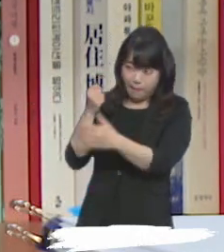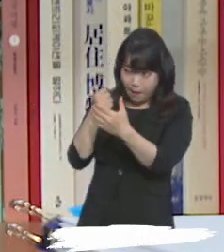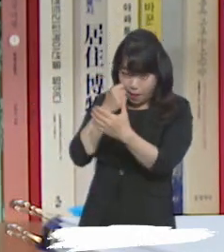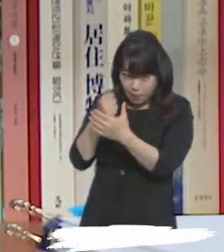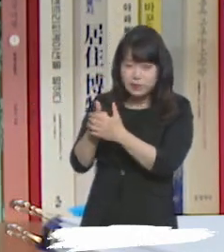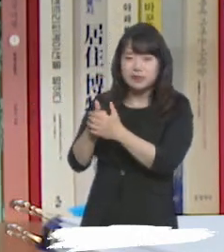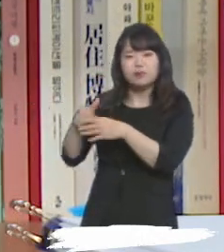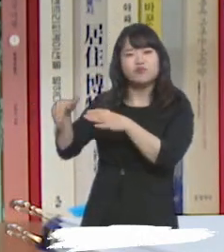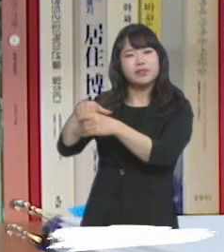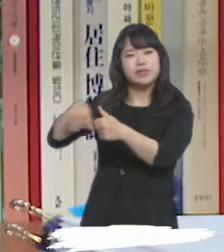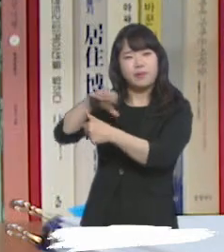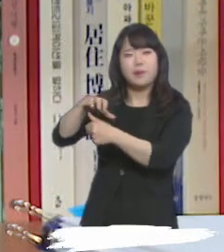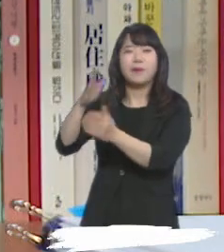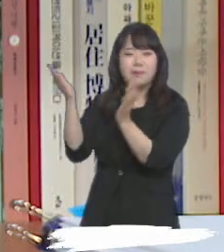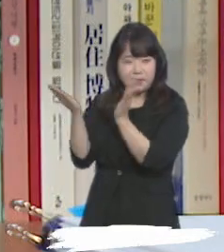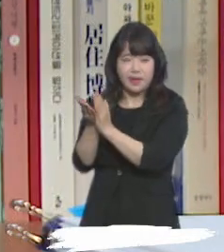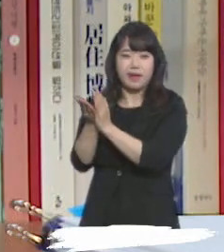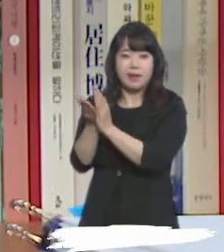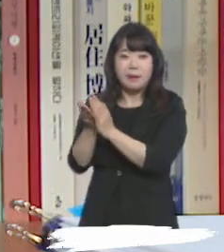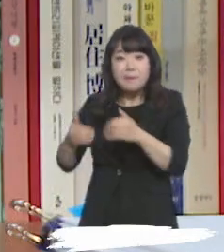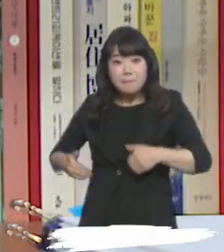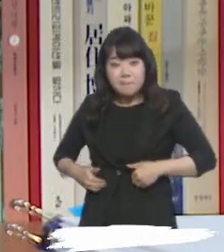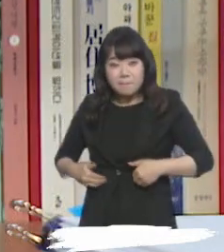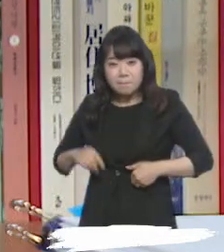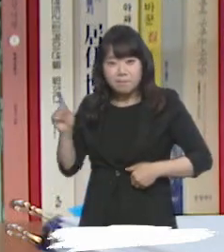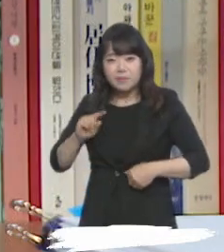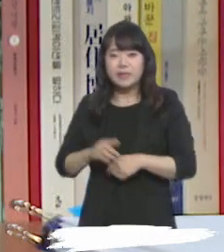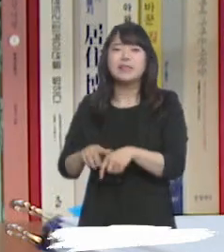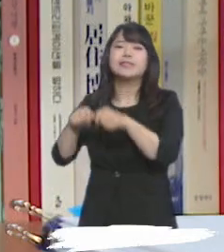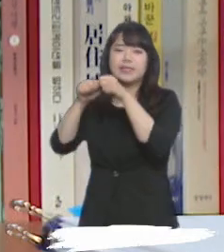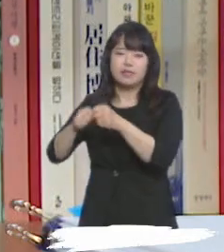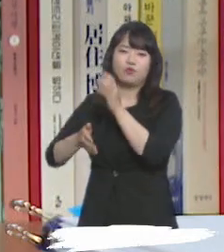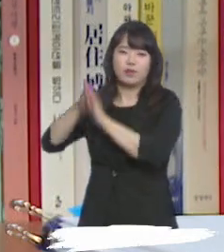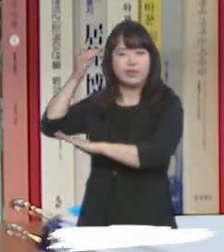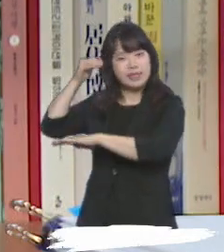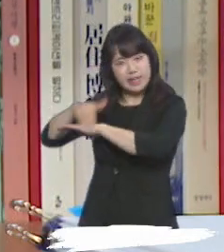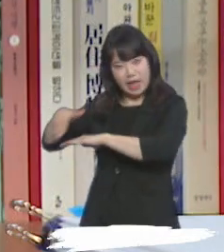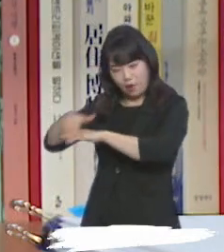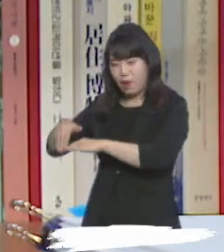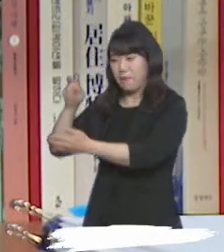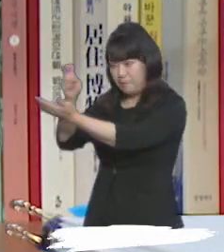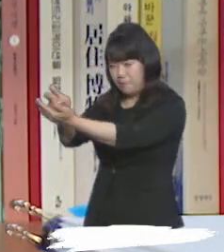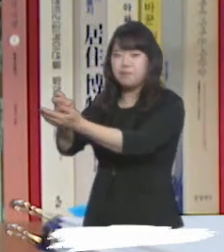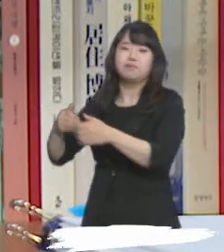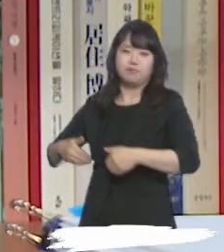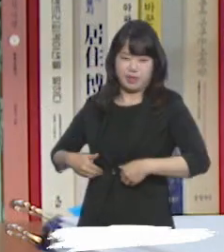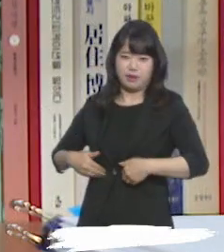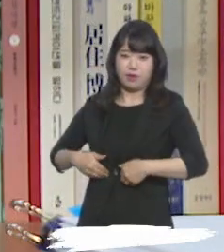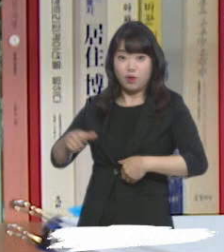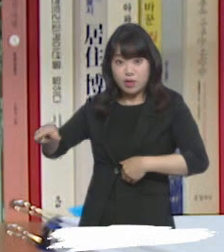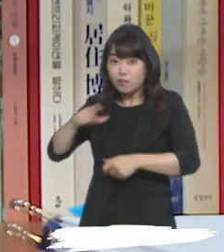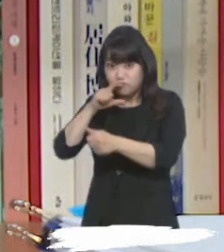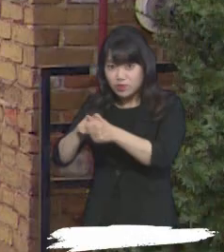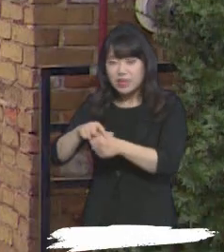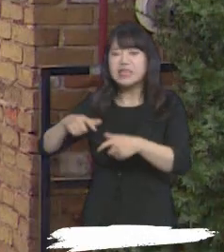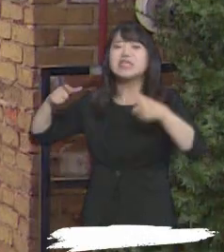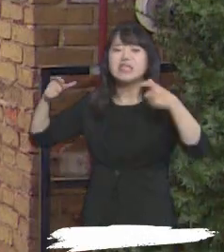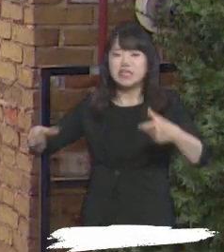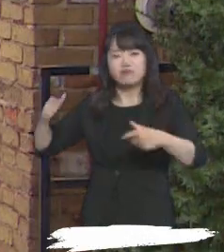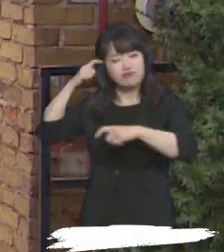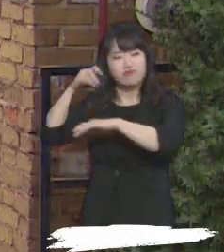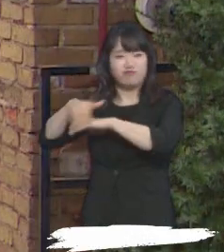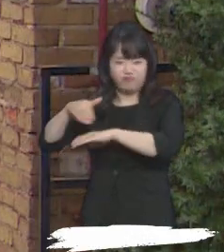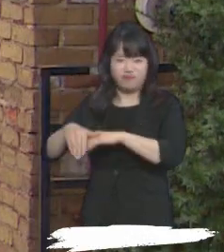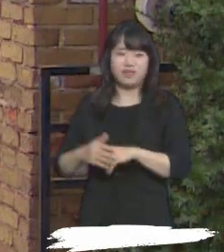문화 특색을 잘 유지하게 하려면 그런 자세한 도시계획적인 규제가 필요한 거죠. 그거를 이제 지구 단위 계획이라고 합니다.